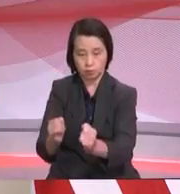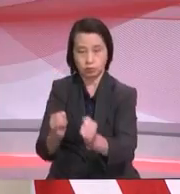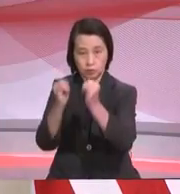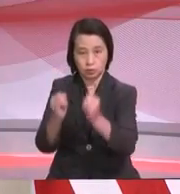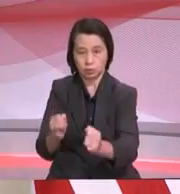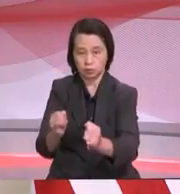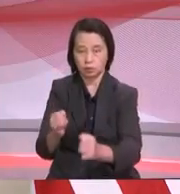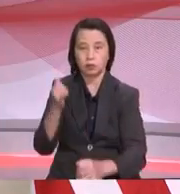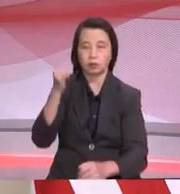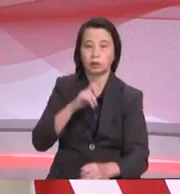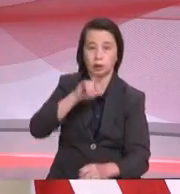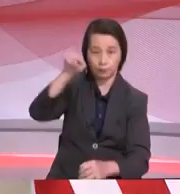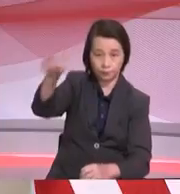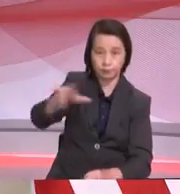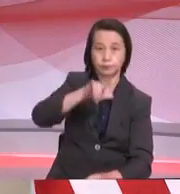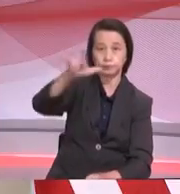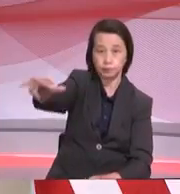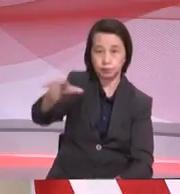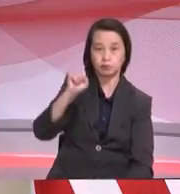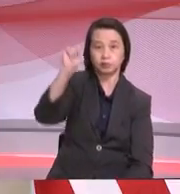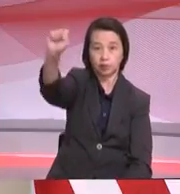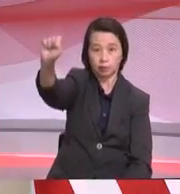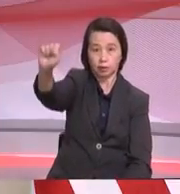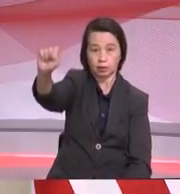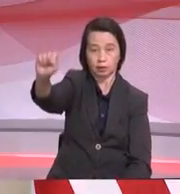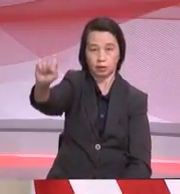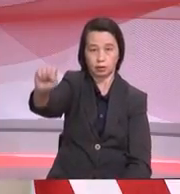akan memasuki Sabah